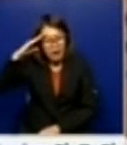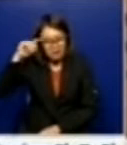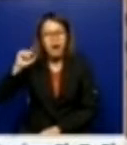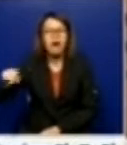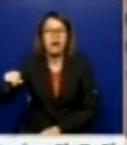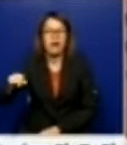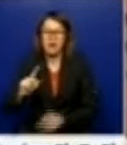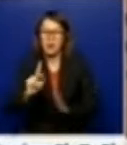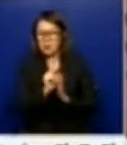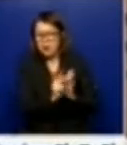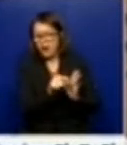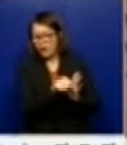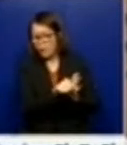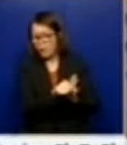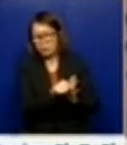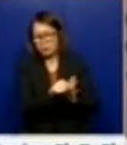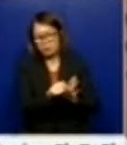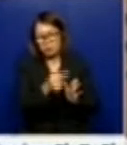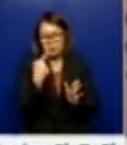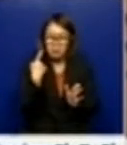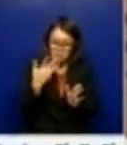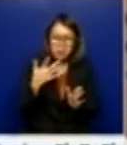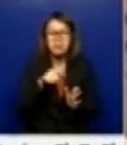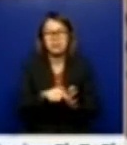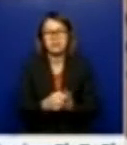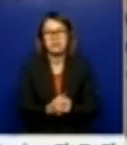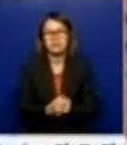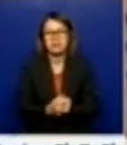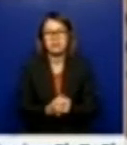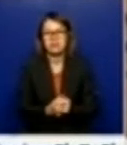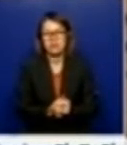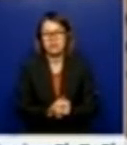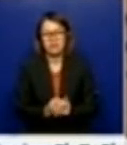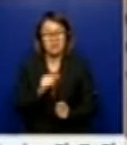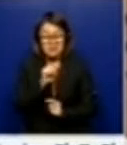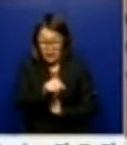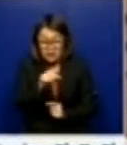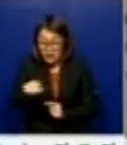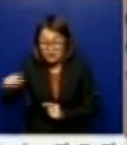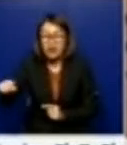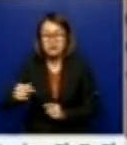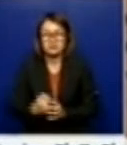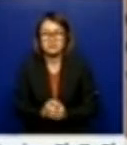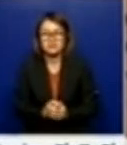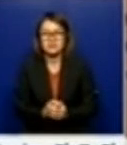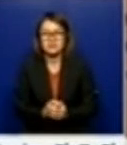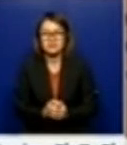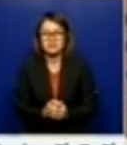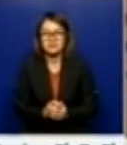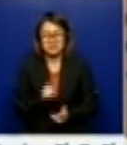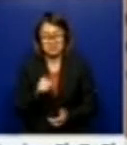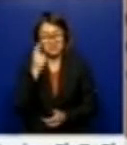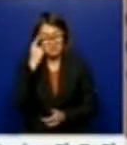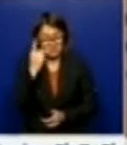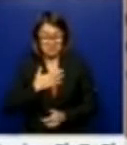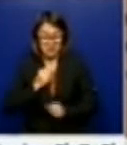ายอื่นด้อยค่าลงเท่านั้นถ้าคนที่ออกคำสั่งแบบนี้ไปมั่นใจว่า